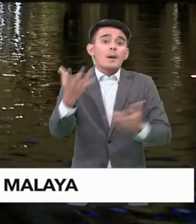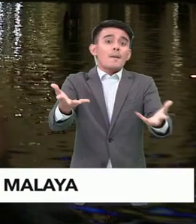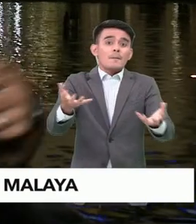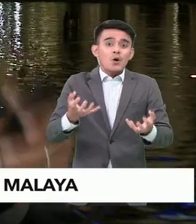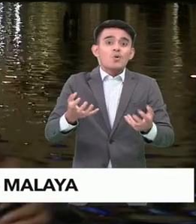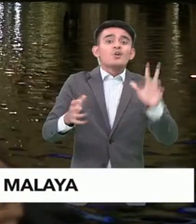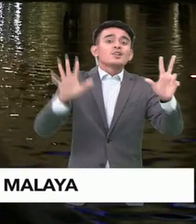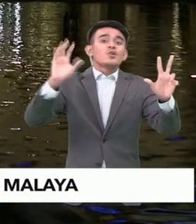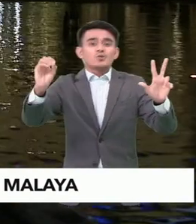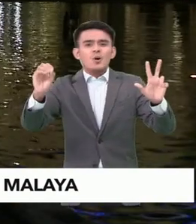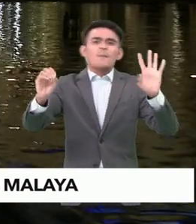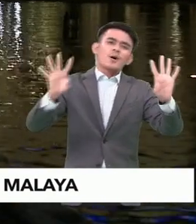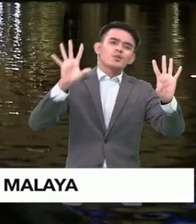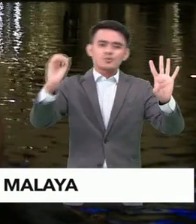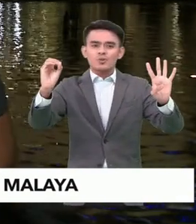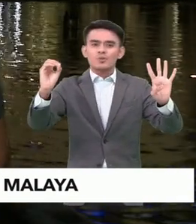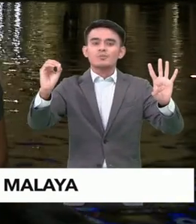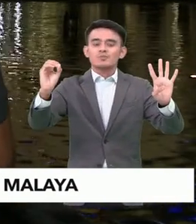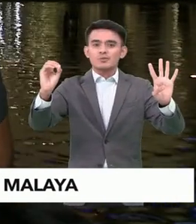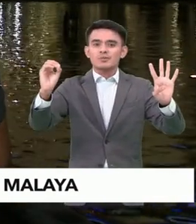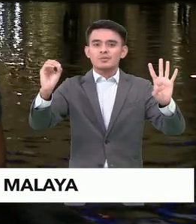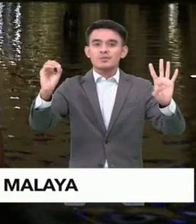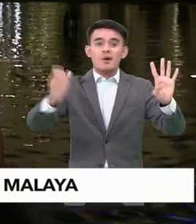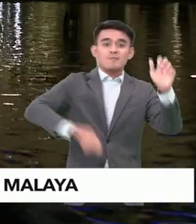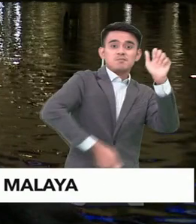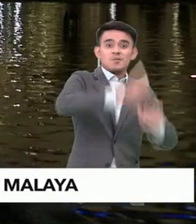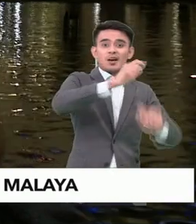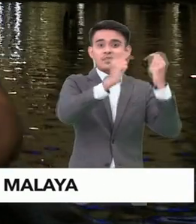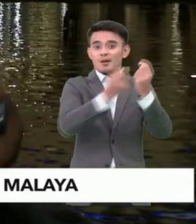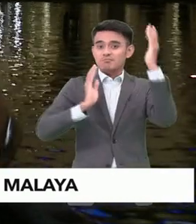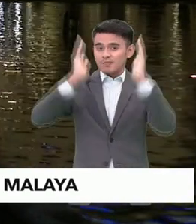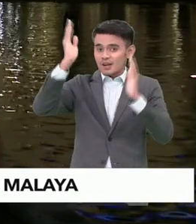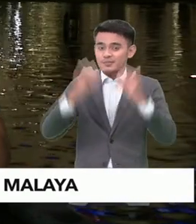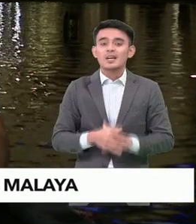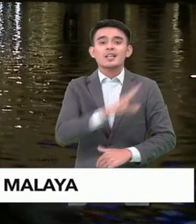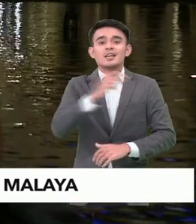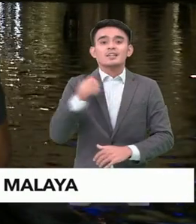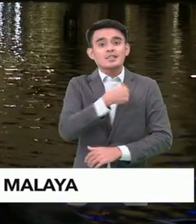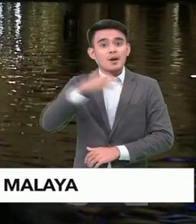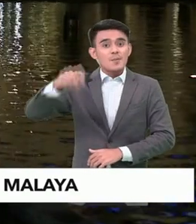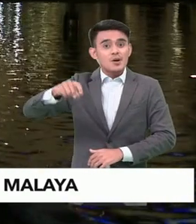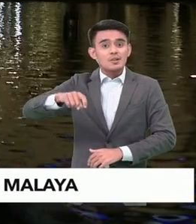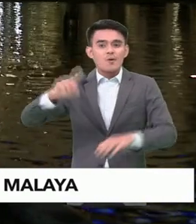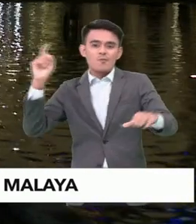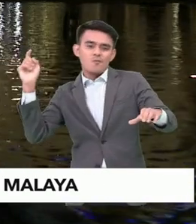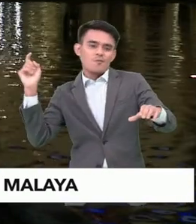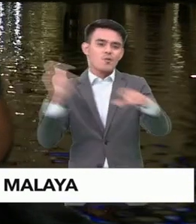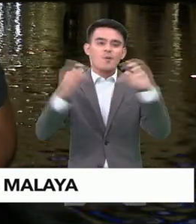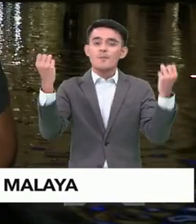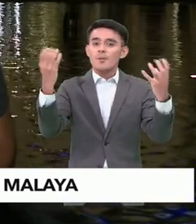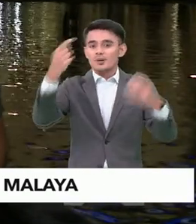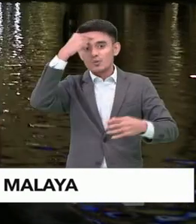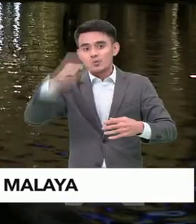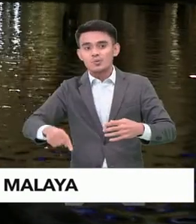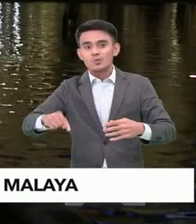tiga kosong empat kosong menyebelahi pasukan harimau melayang sudah tentu kita perlu gol yang selesai untuk kita